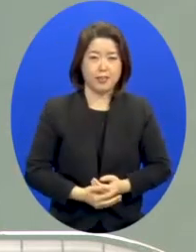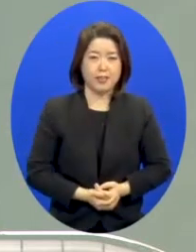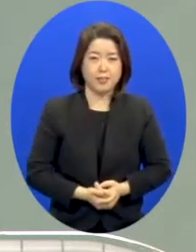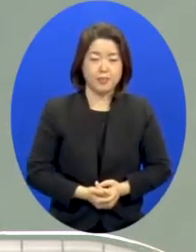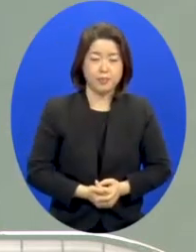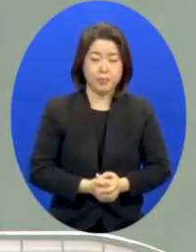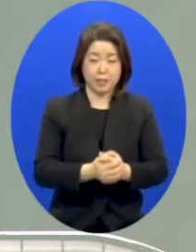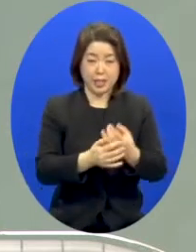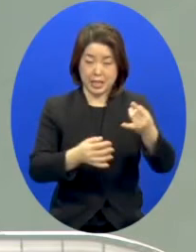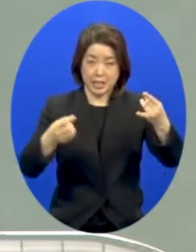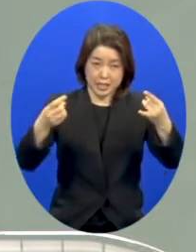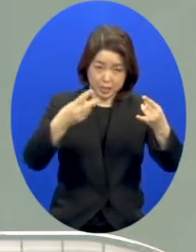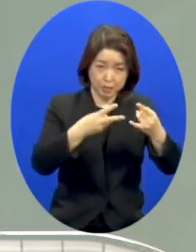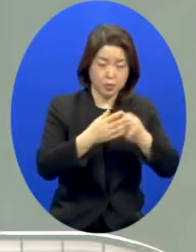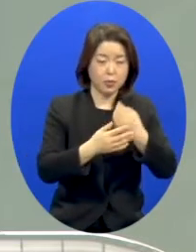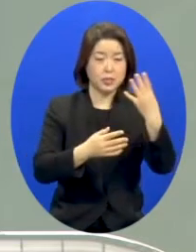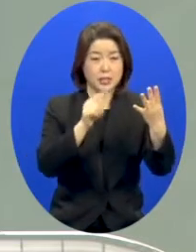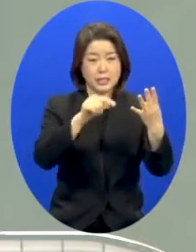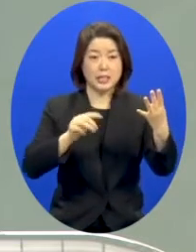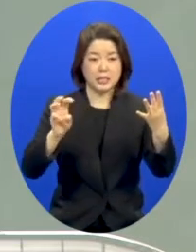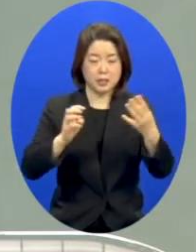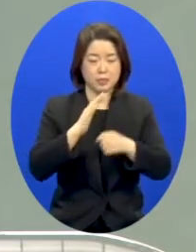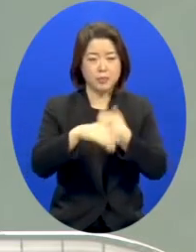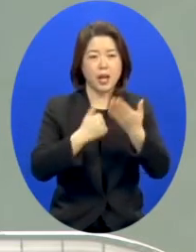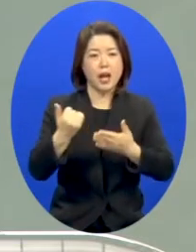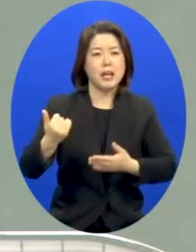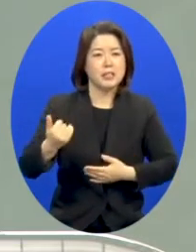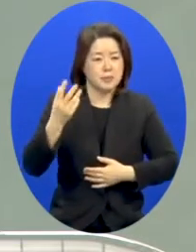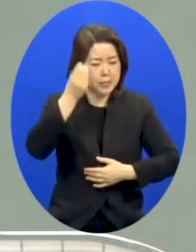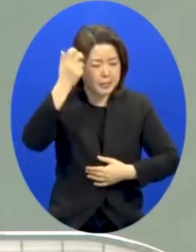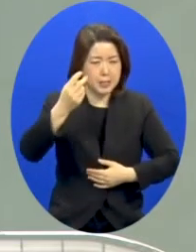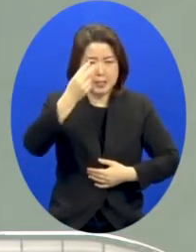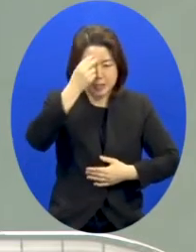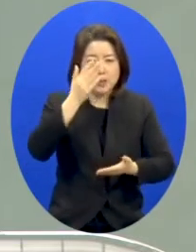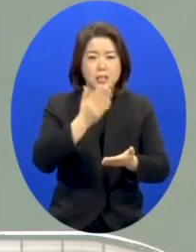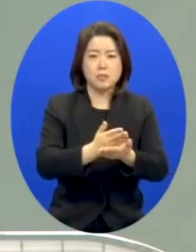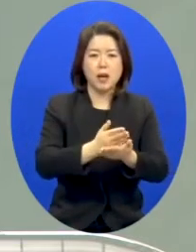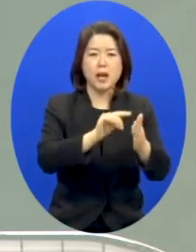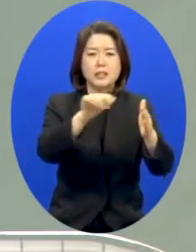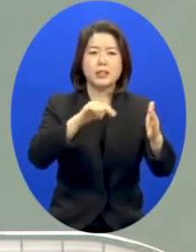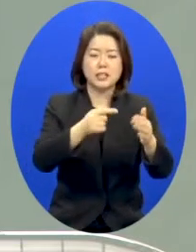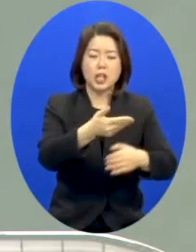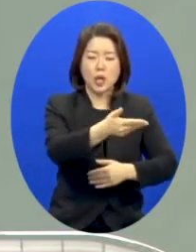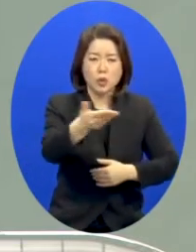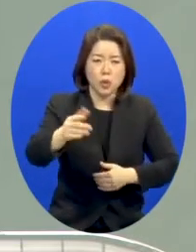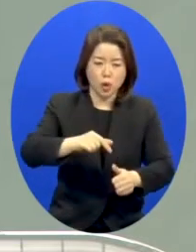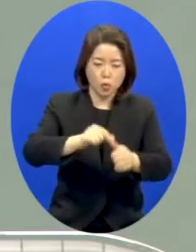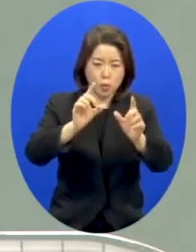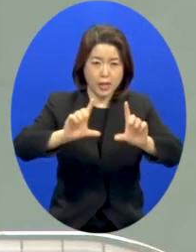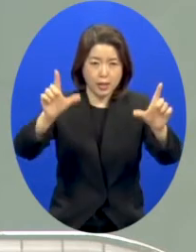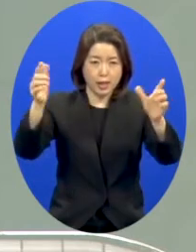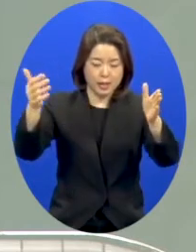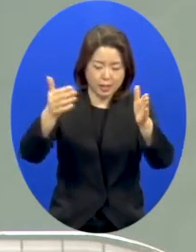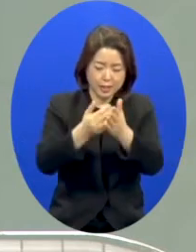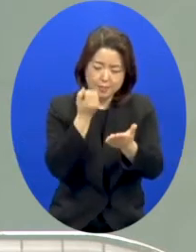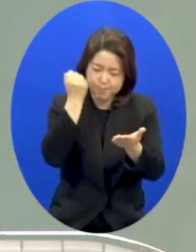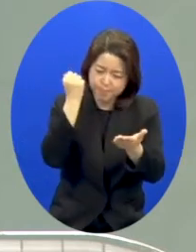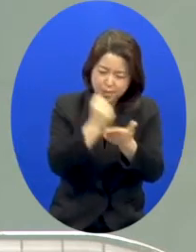앱에서 사장 30절 하나님의 성령을 근심하게 하지 마라 그 안에서 너희가 구원의 날까지 인치심을 받았느니라